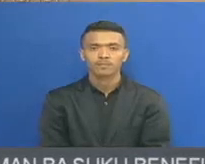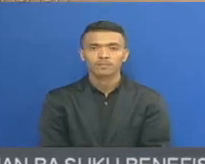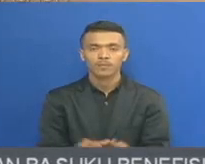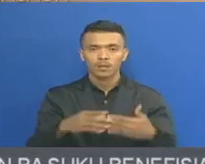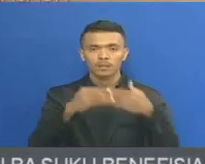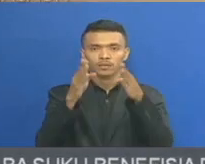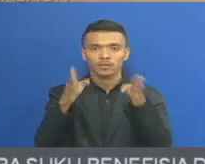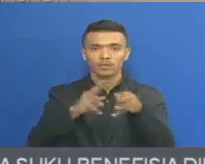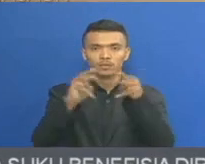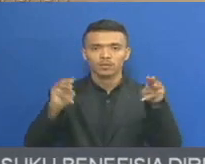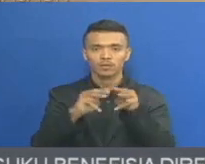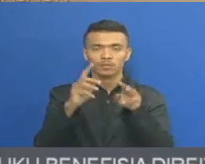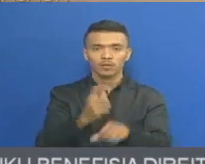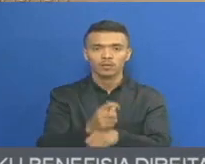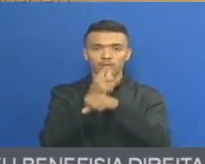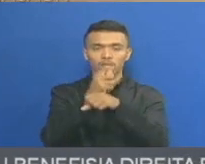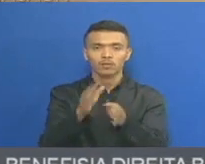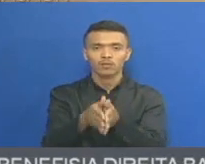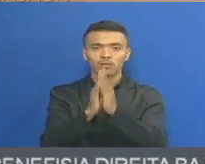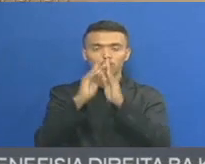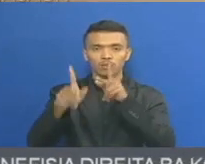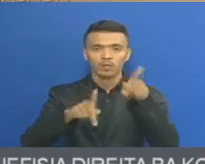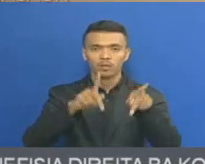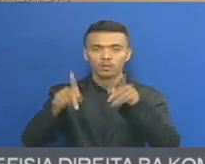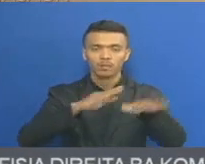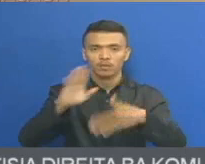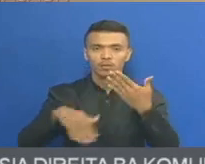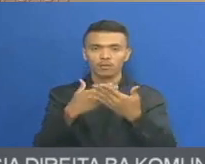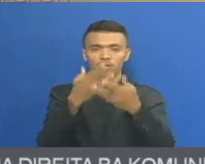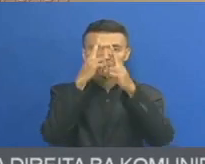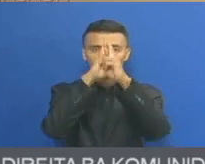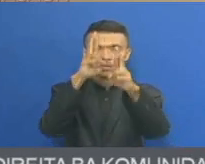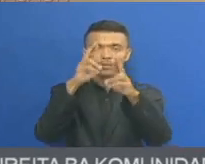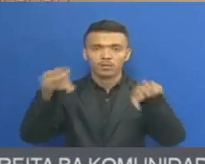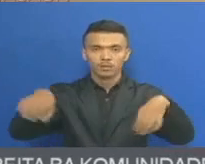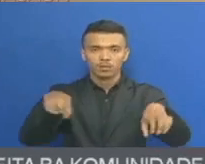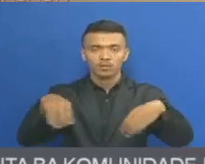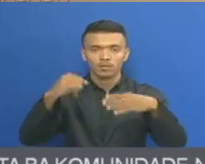Administrador município Ataurujo subemahotu atu respeita serviço jornalista.